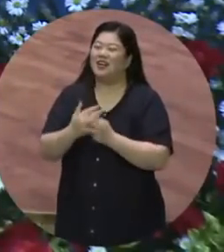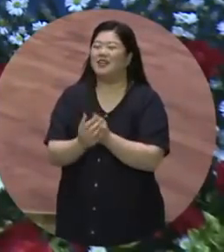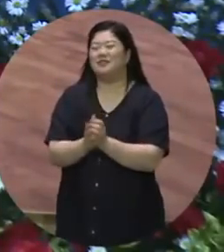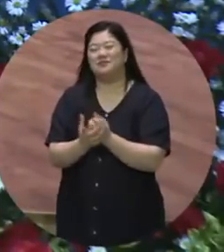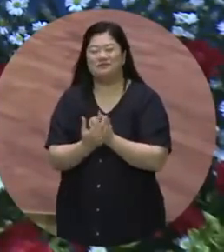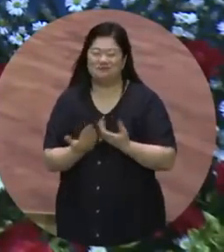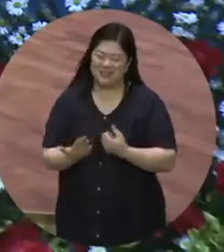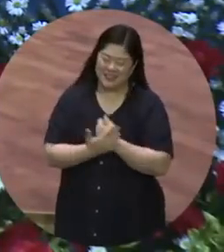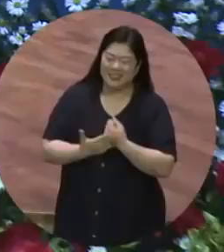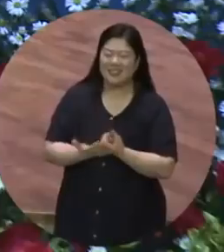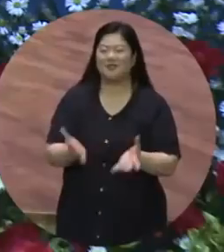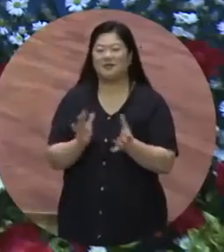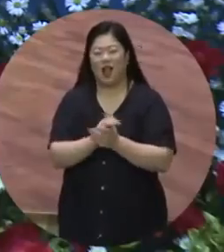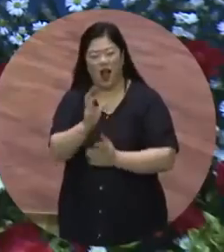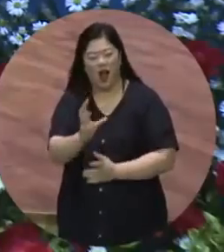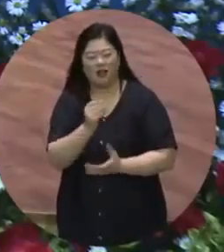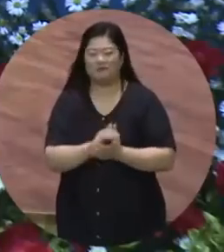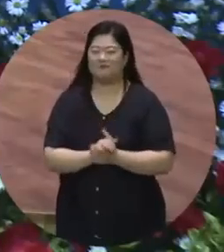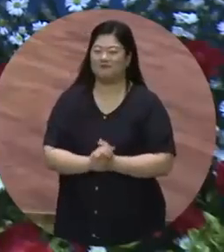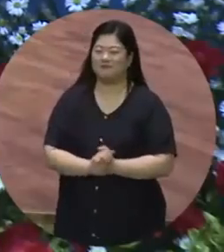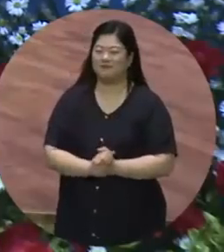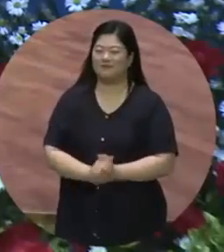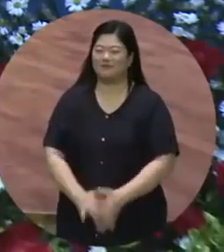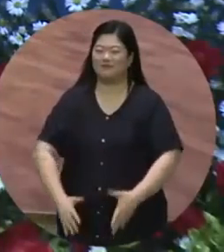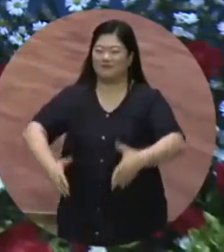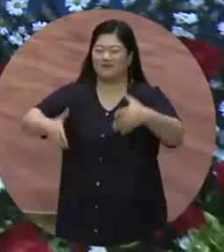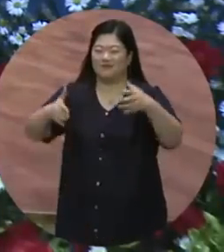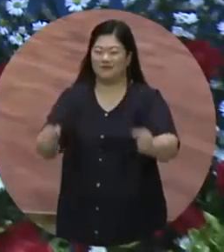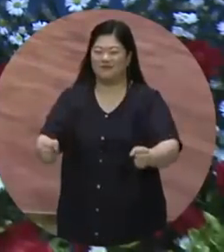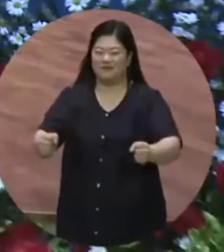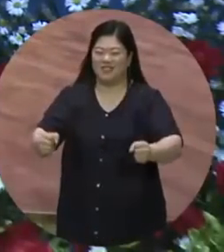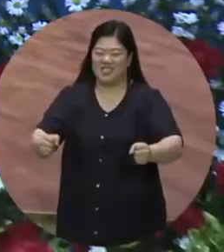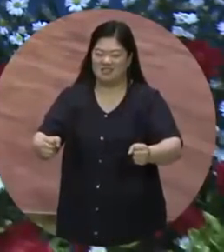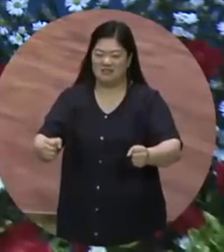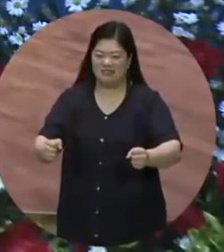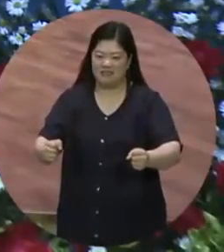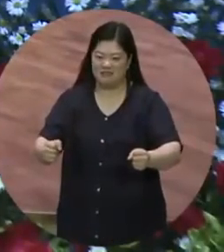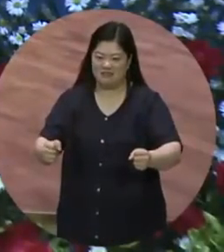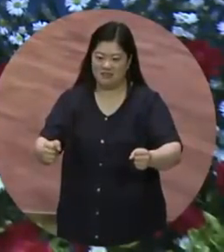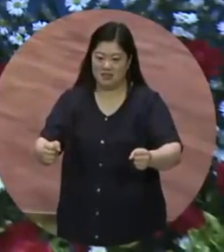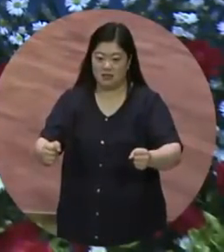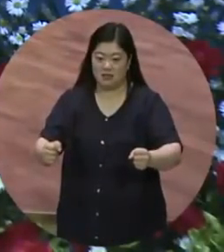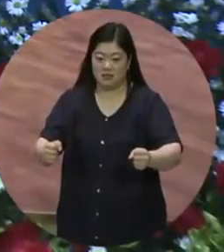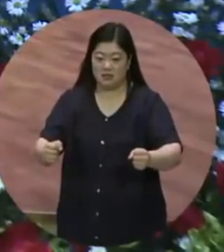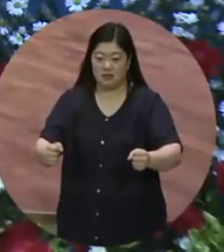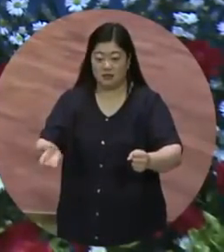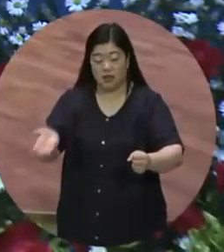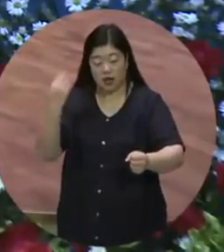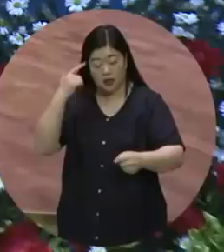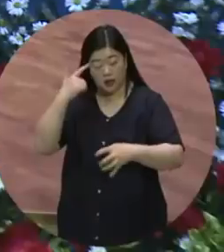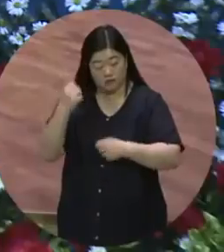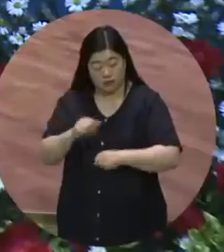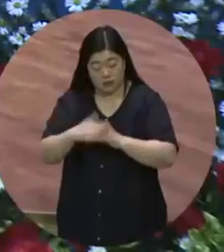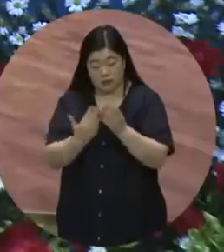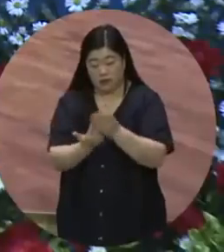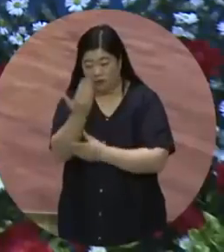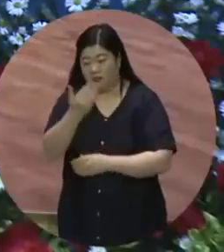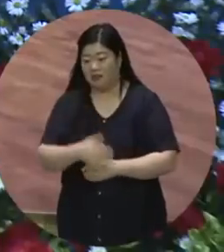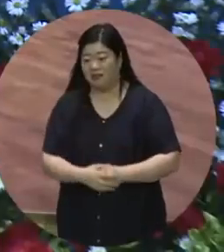있다. 이게 우리 예체질들이. 예틀. 이거 예틀. 그래서